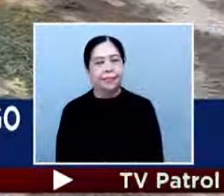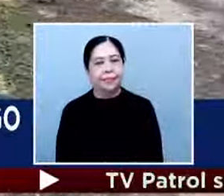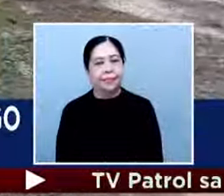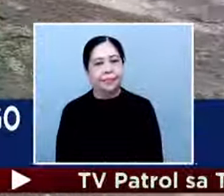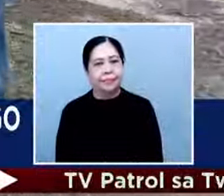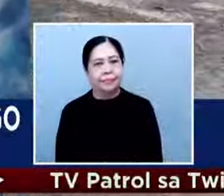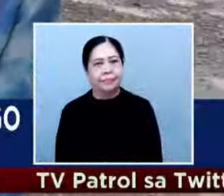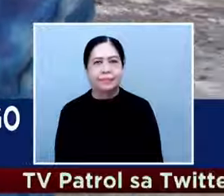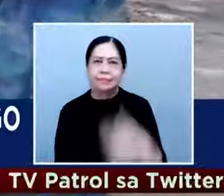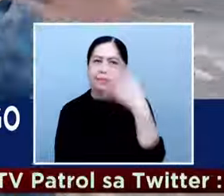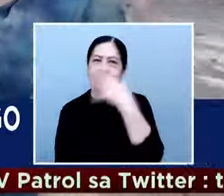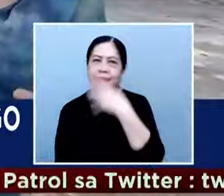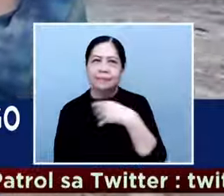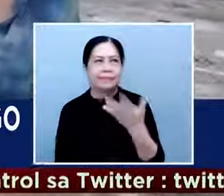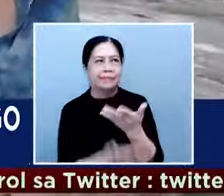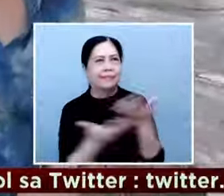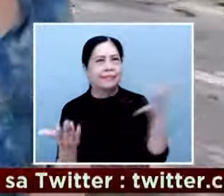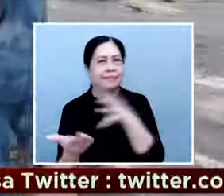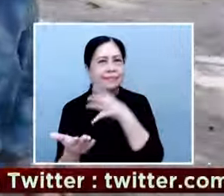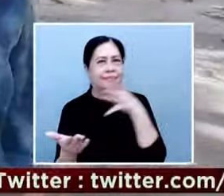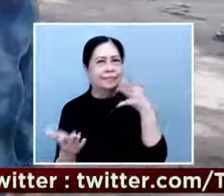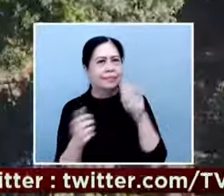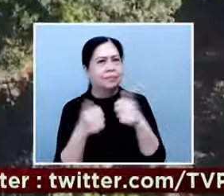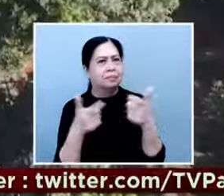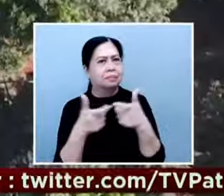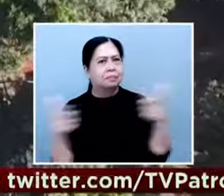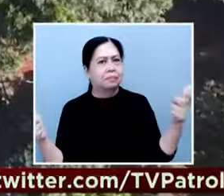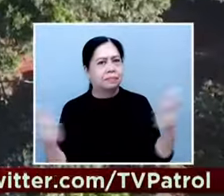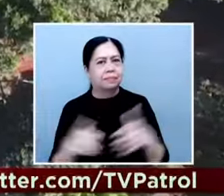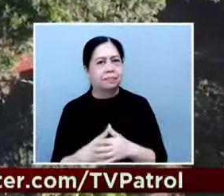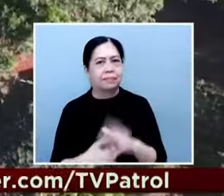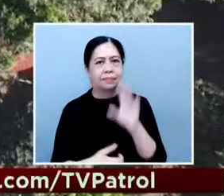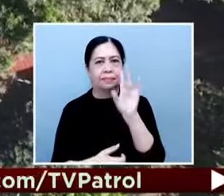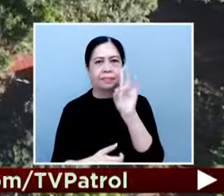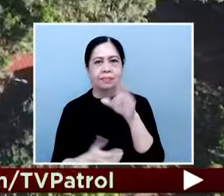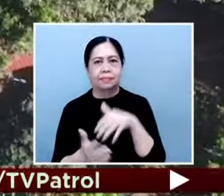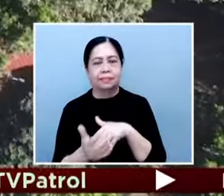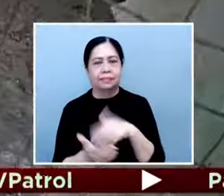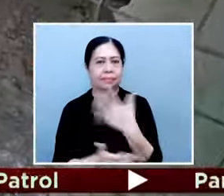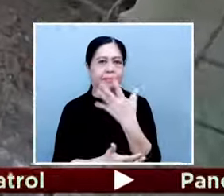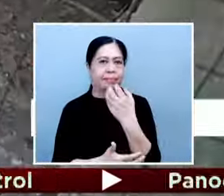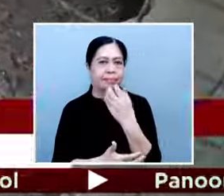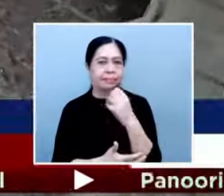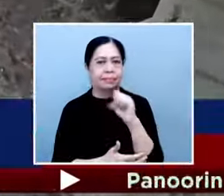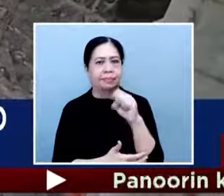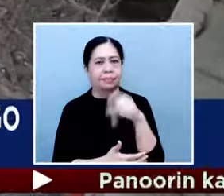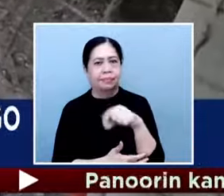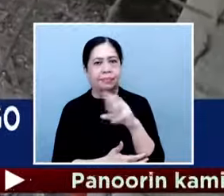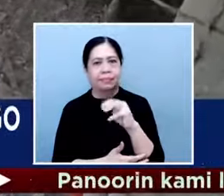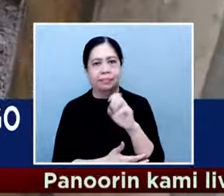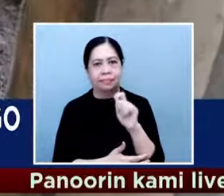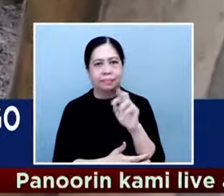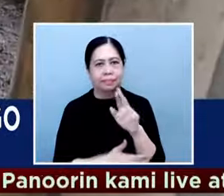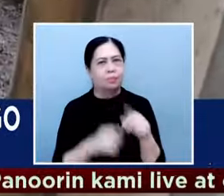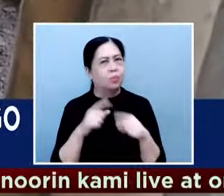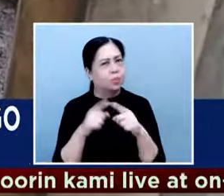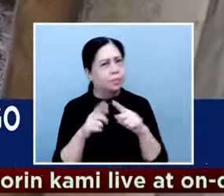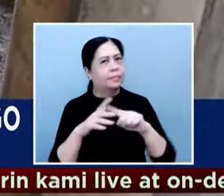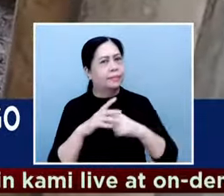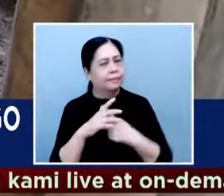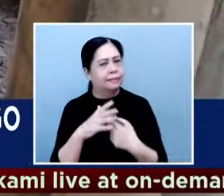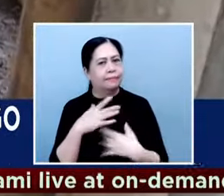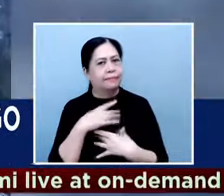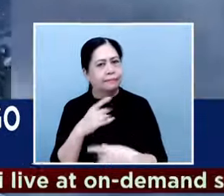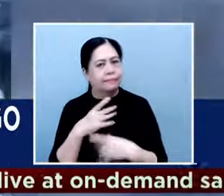Ang ganda naman ng farm na to. Gaano kalaki ba ito, Joseph? 7,500 square meters. Eh, kailan ka nagkagusto o na-inlove